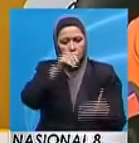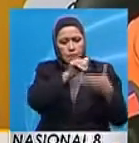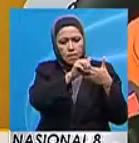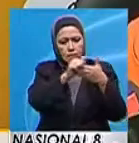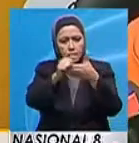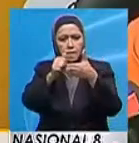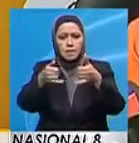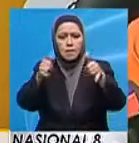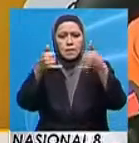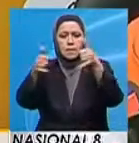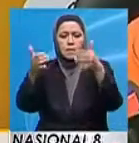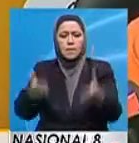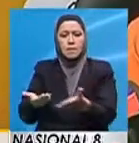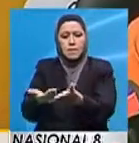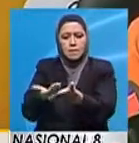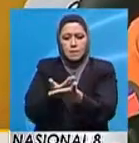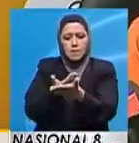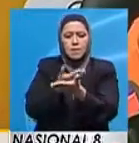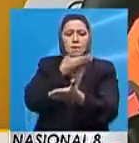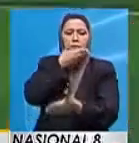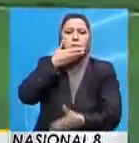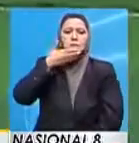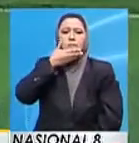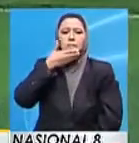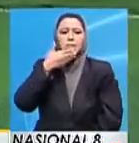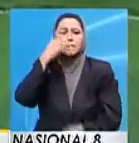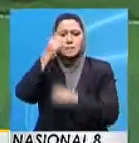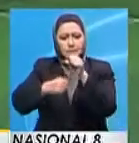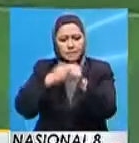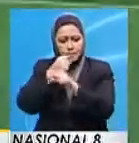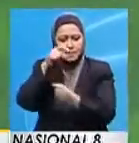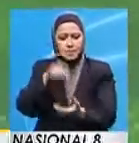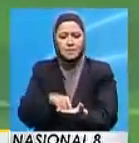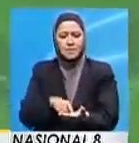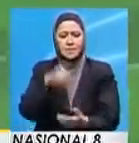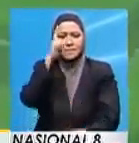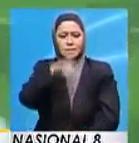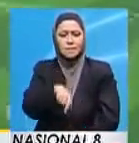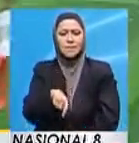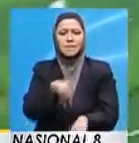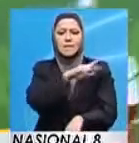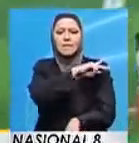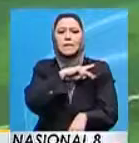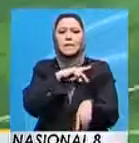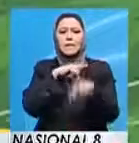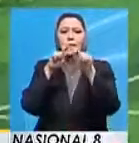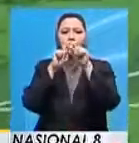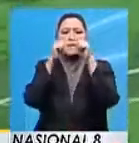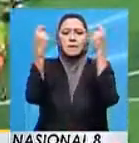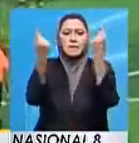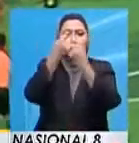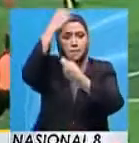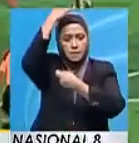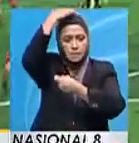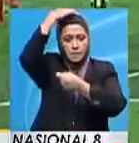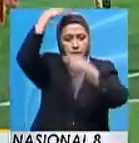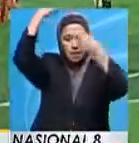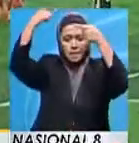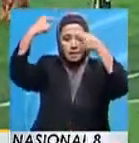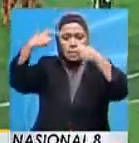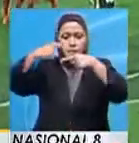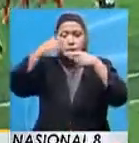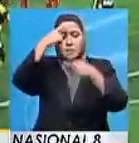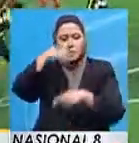baru saya yang ada untuk tahun ini lah. Sementara bagi ketua pasukan Syukur Adan, perlawanan pertama menentang juara